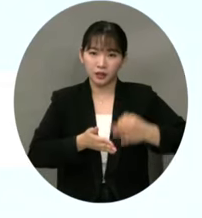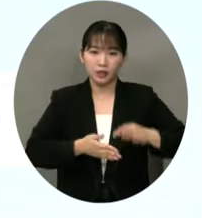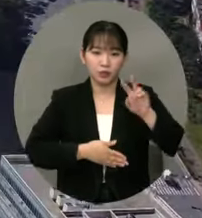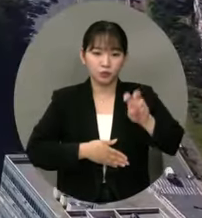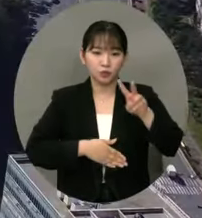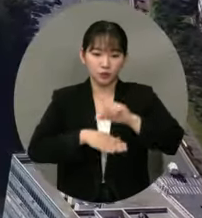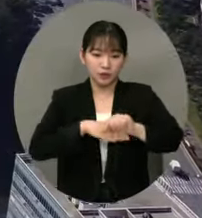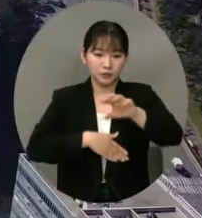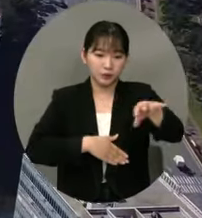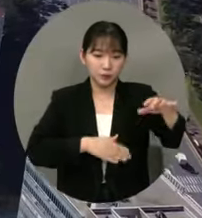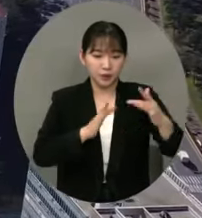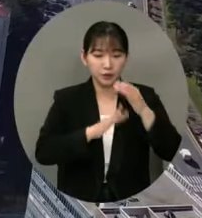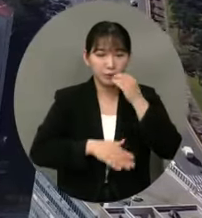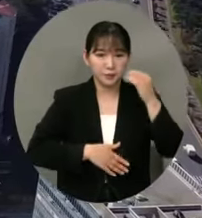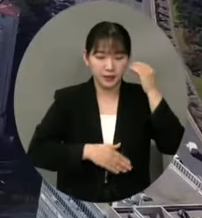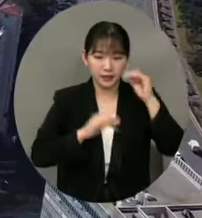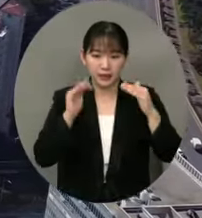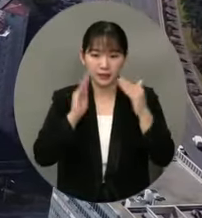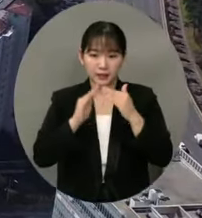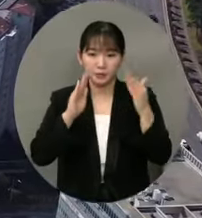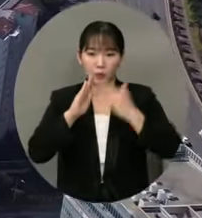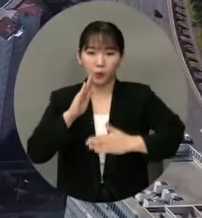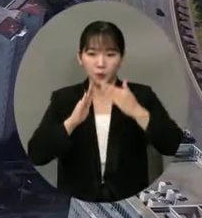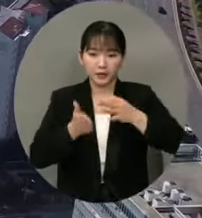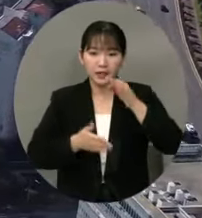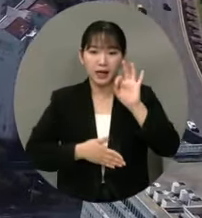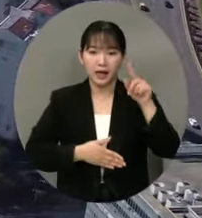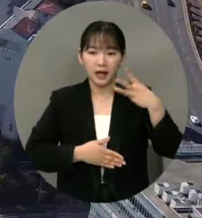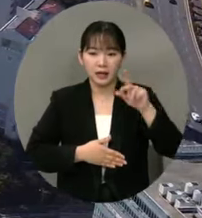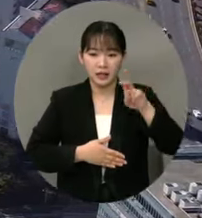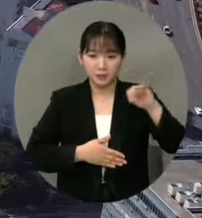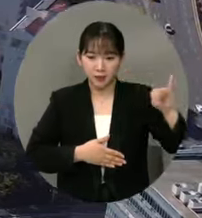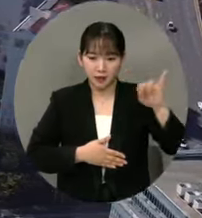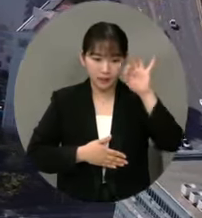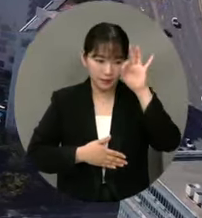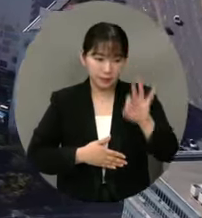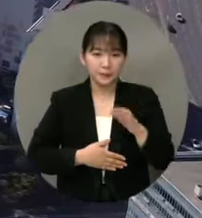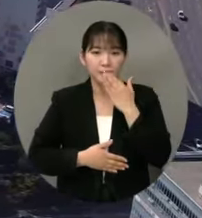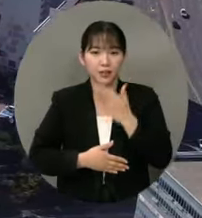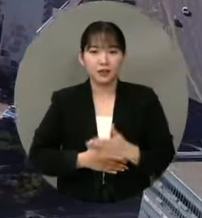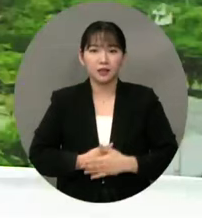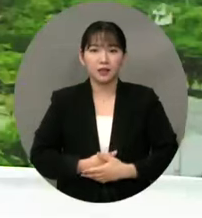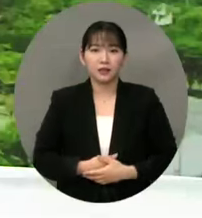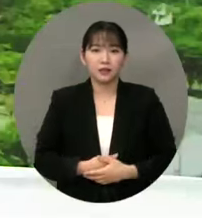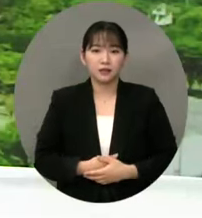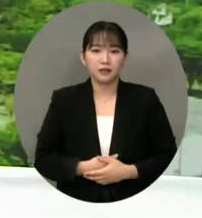22개 시군 누리집과 부동산 공시가격 가격 알림위에서 열람할 수가 있습니다.